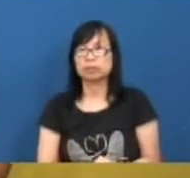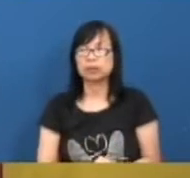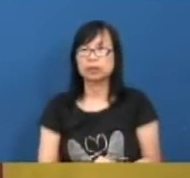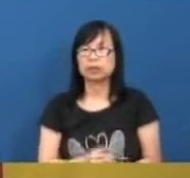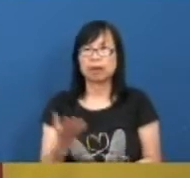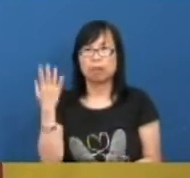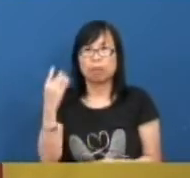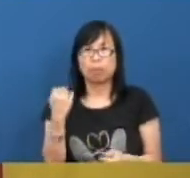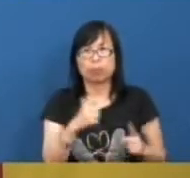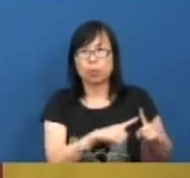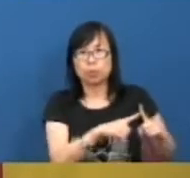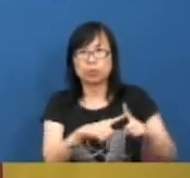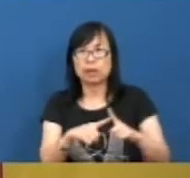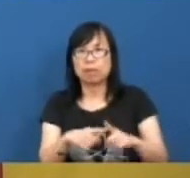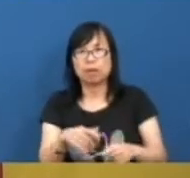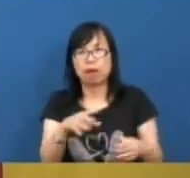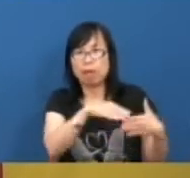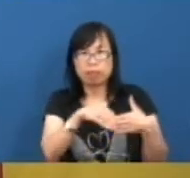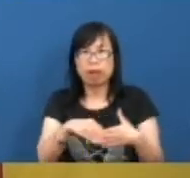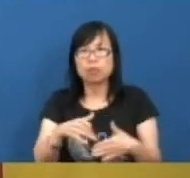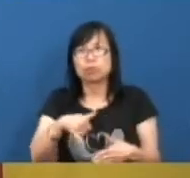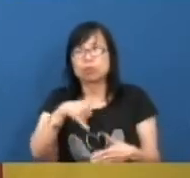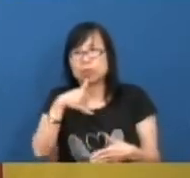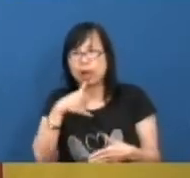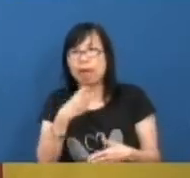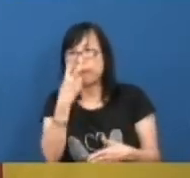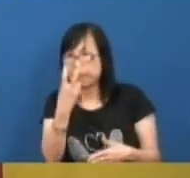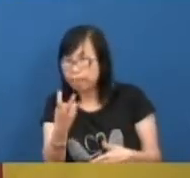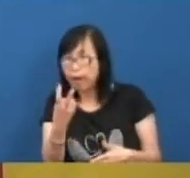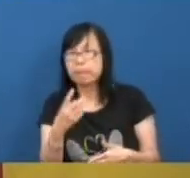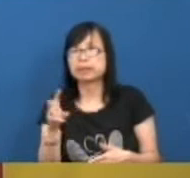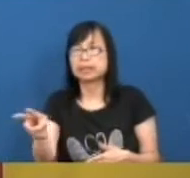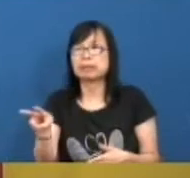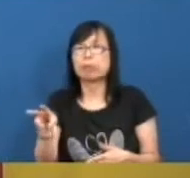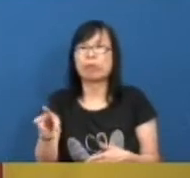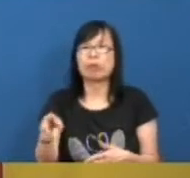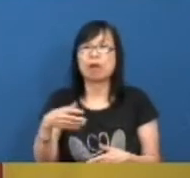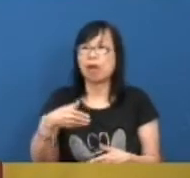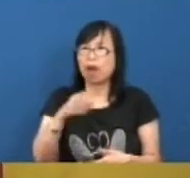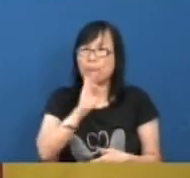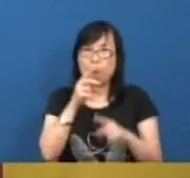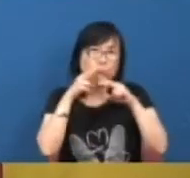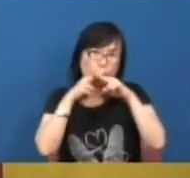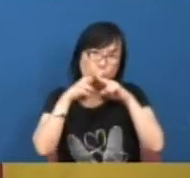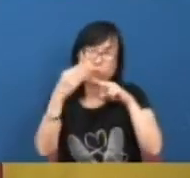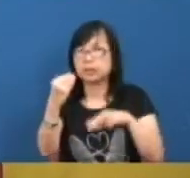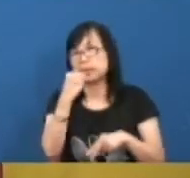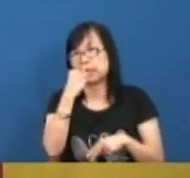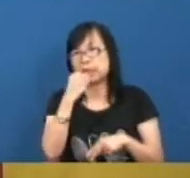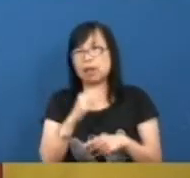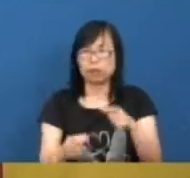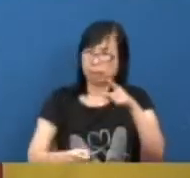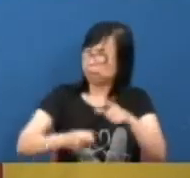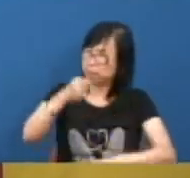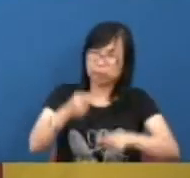好多市民咧就拎住啲飲品啦，就攞嚟探班啊，即係見到我哋挨餓啦，咁即係為咗呢件不公義